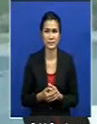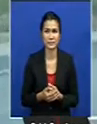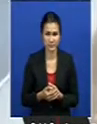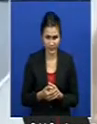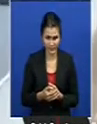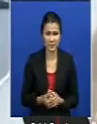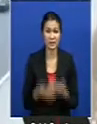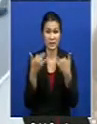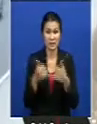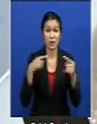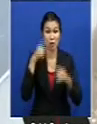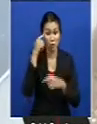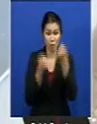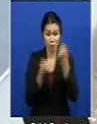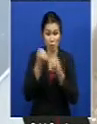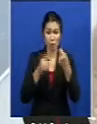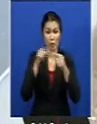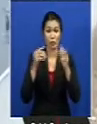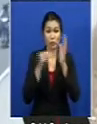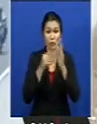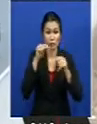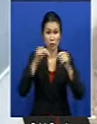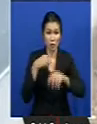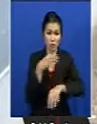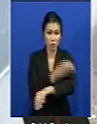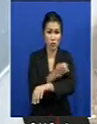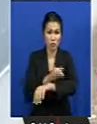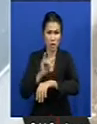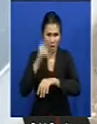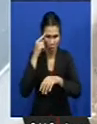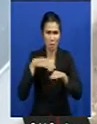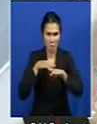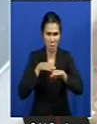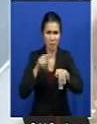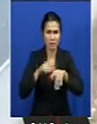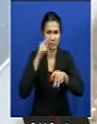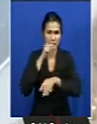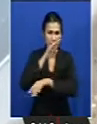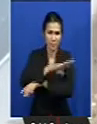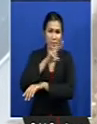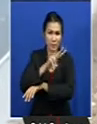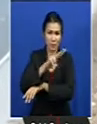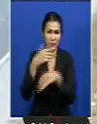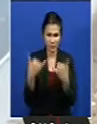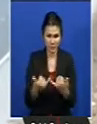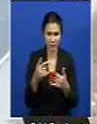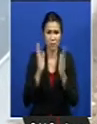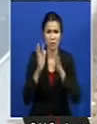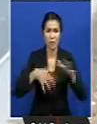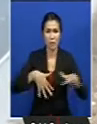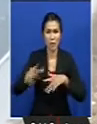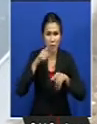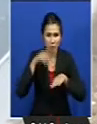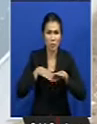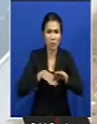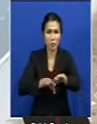ปริมาณรถที่จะเข้ากรุงเทพมหานครผ่านจังหวัดพระนครศรีอยุธยาเริ่มหนาแน่นตั้งแต่ช่วง 14:00 น.ที่ผ่านมาแล้วนะครับหลังจากประชาชนทย